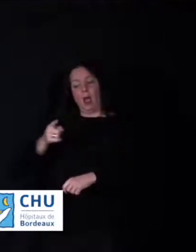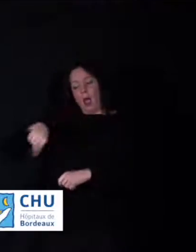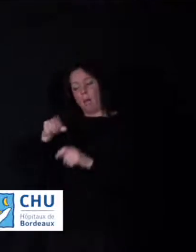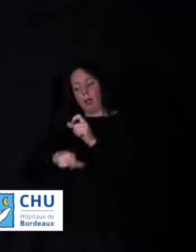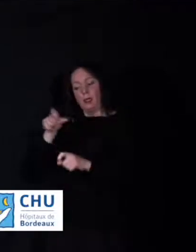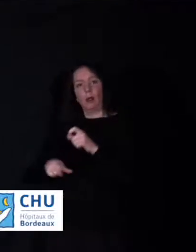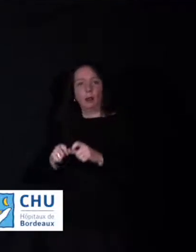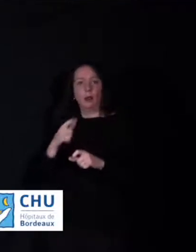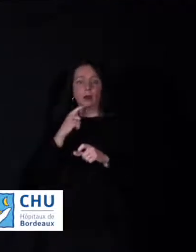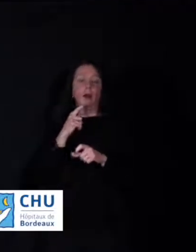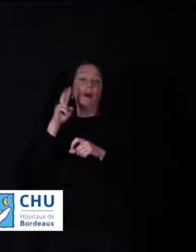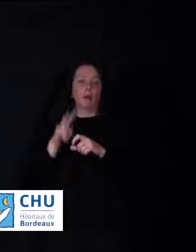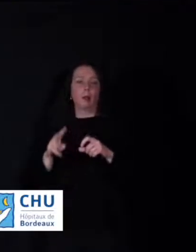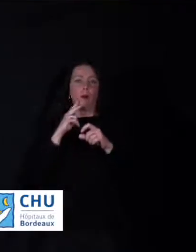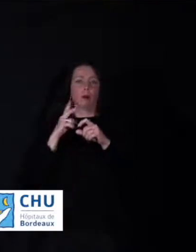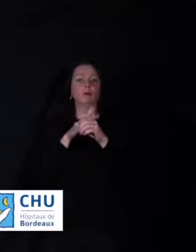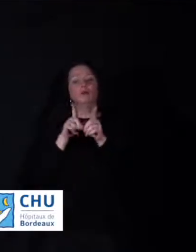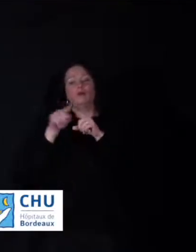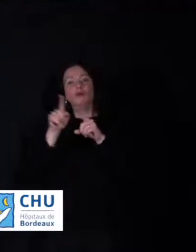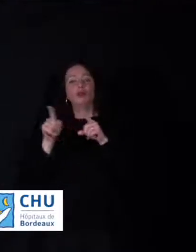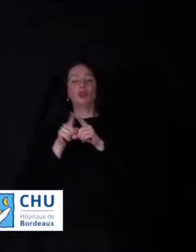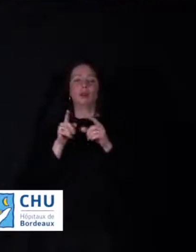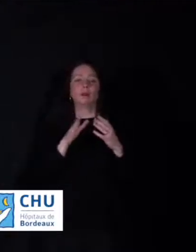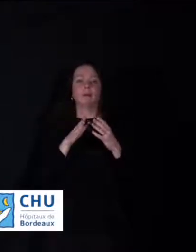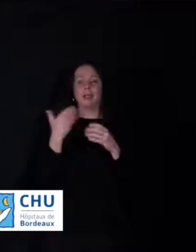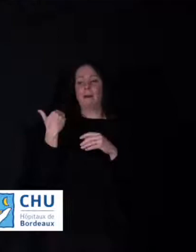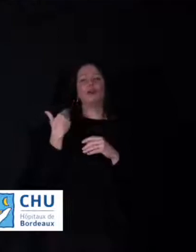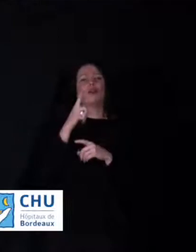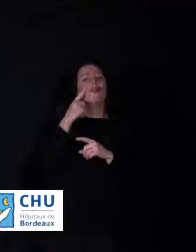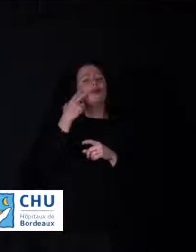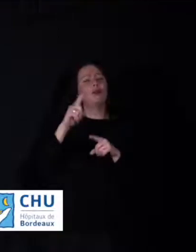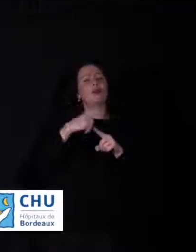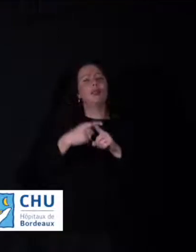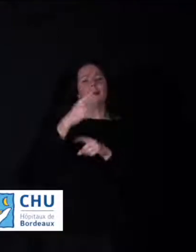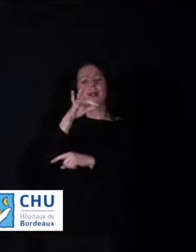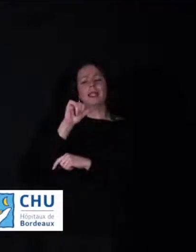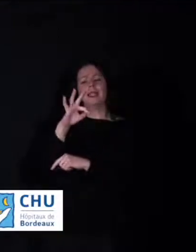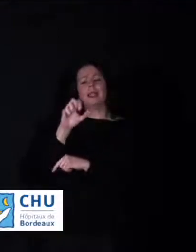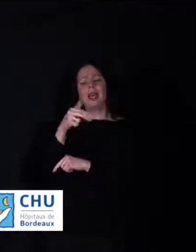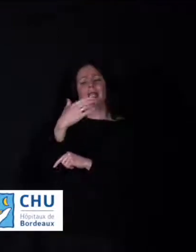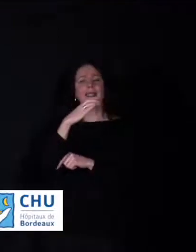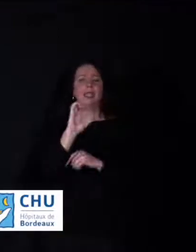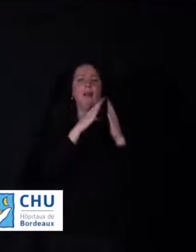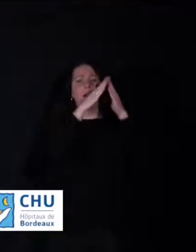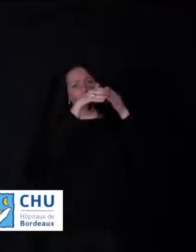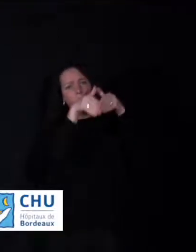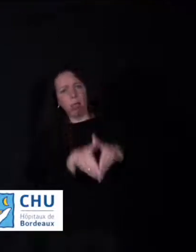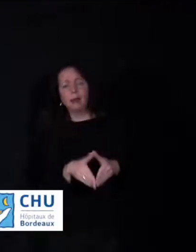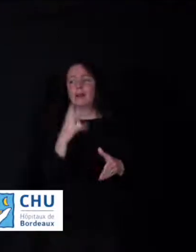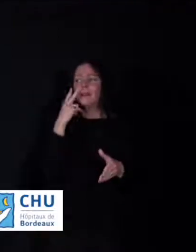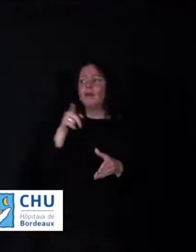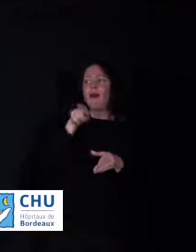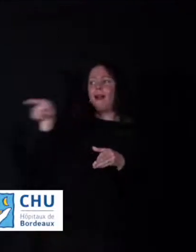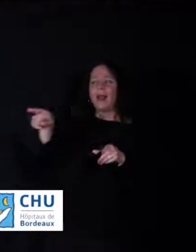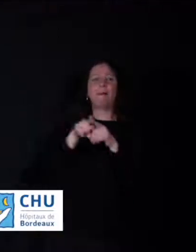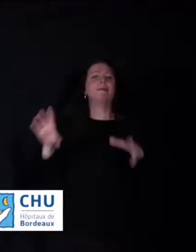la face émergée de l'iceberg. Titanic est passé il n'y a pas longtemps à la télé. Et donc, en fait, on n'a pas vu ce qui se passait dessous.